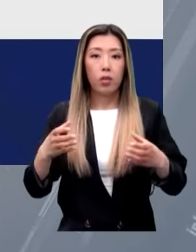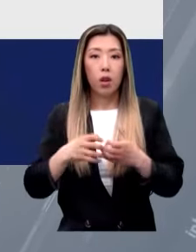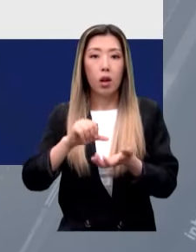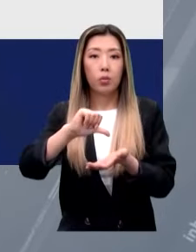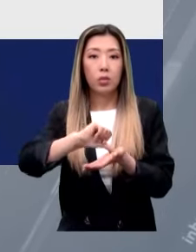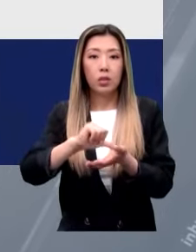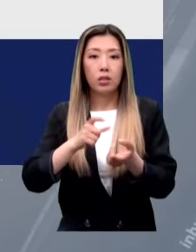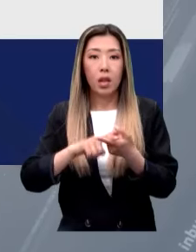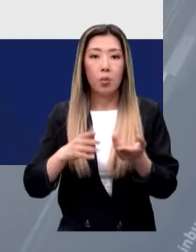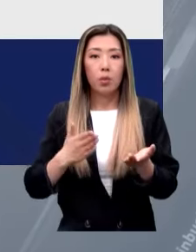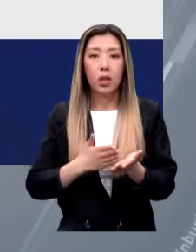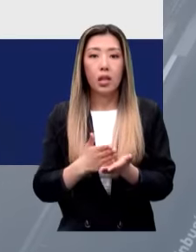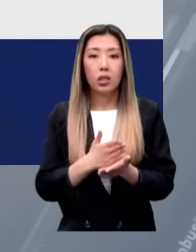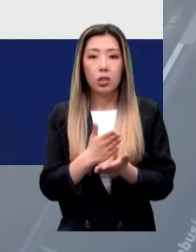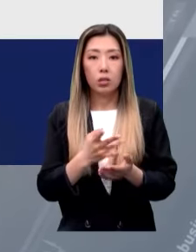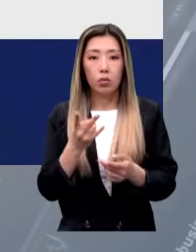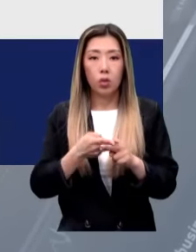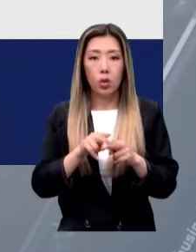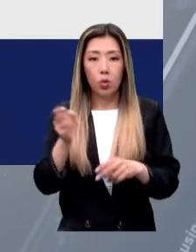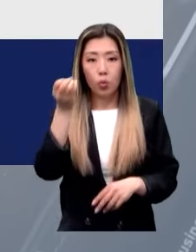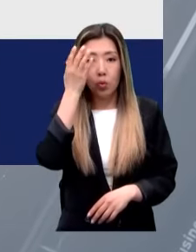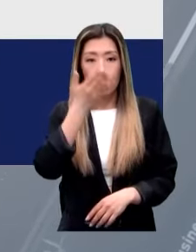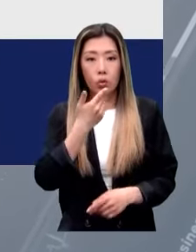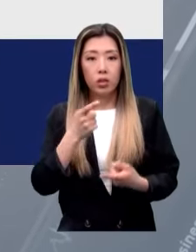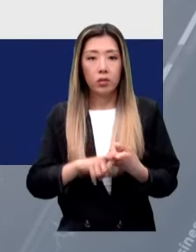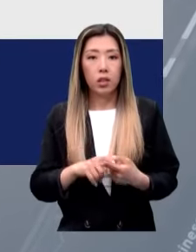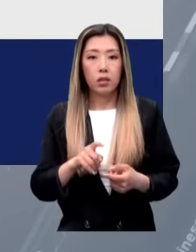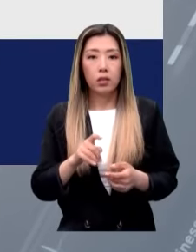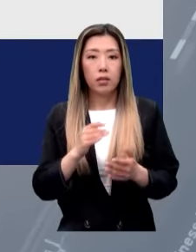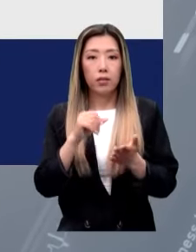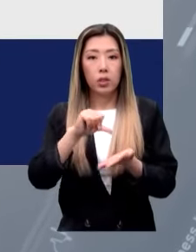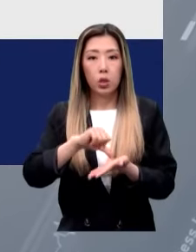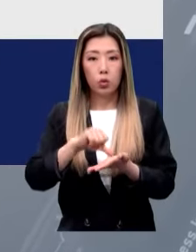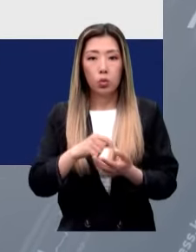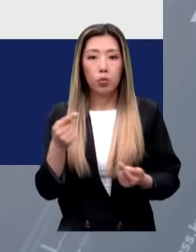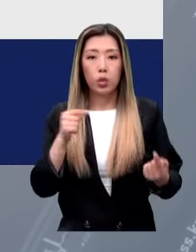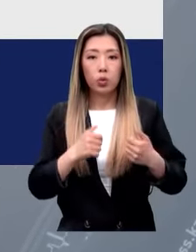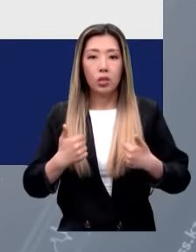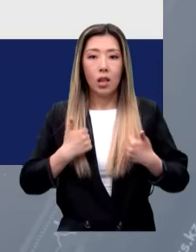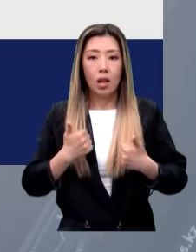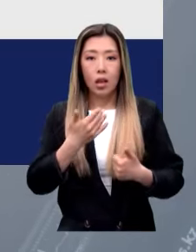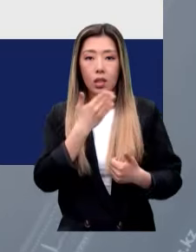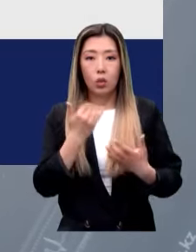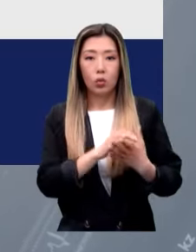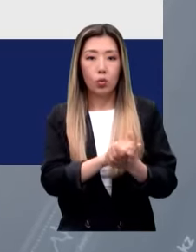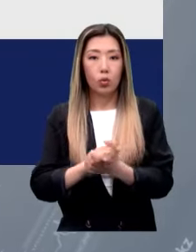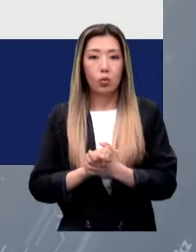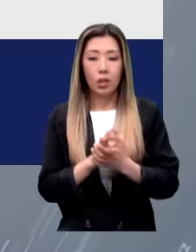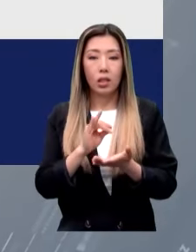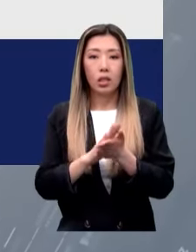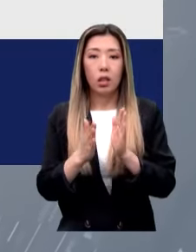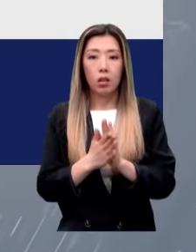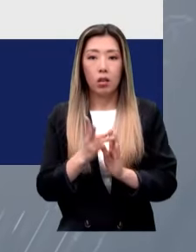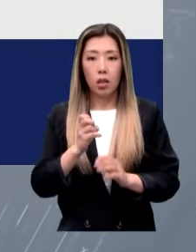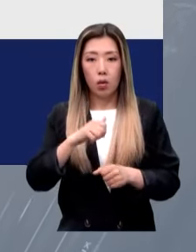и политического истеблишмента, но никак не соответствует духу и содержанию сотрудничества между нашими странами и имеющимся договоренностям